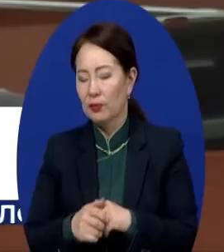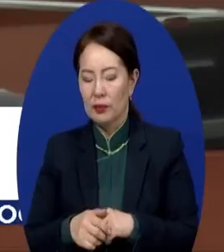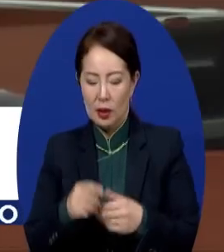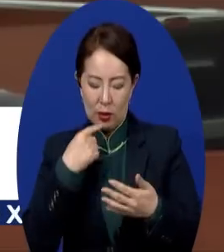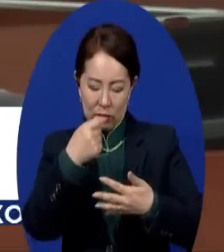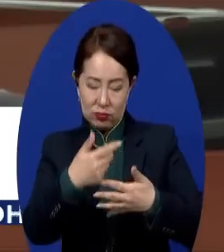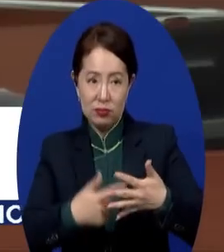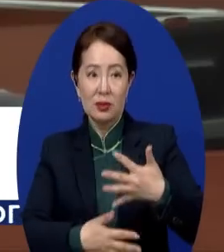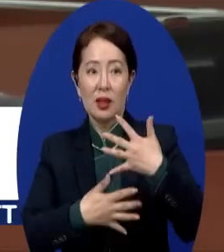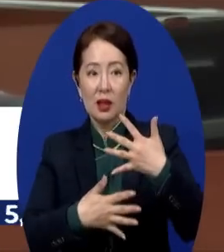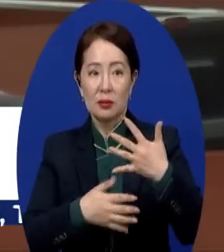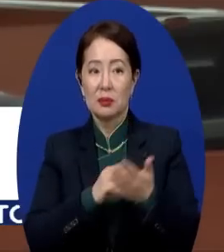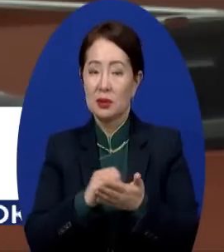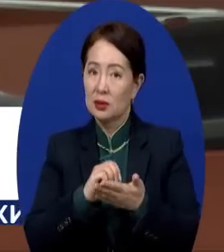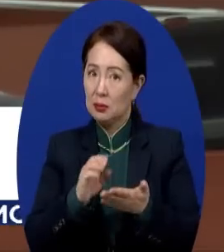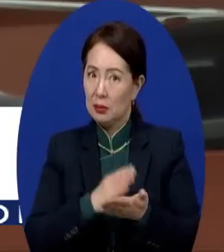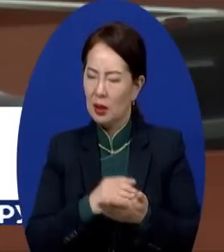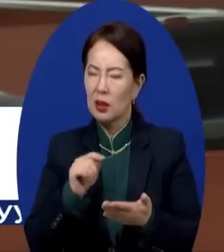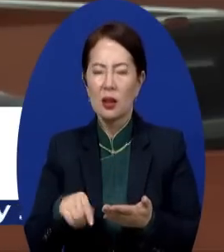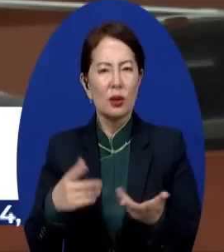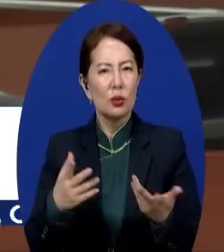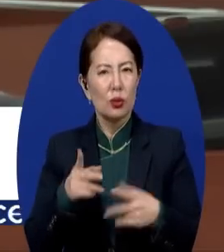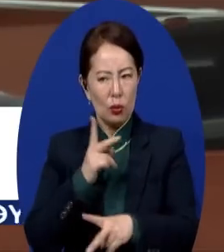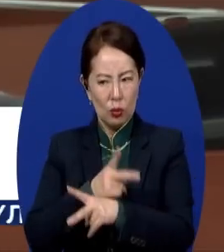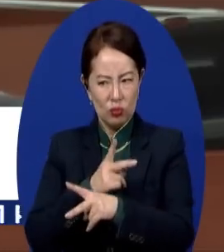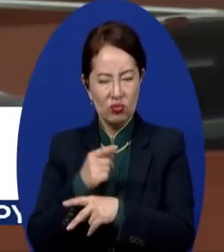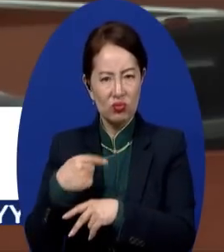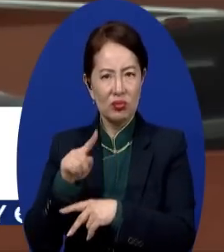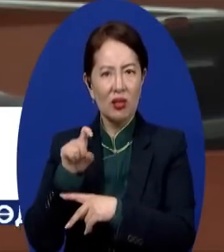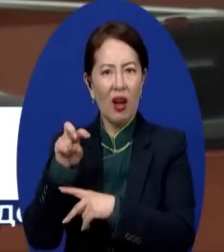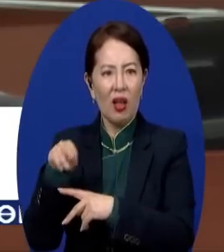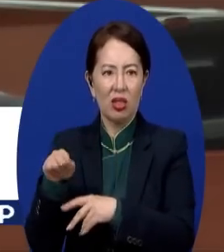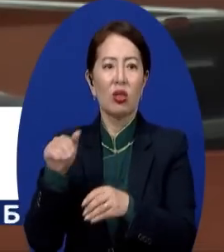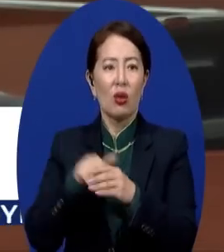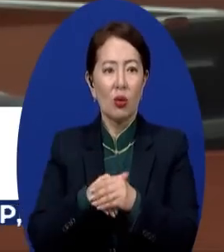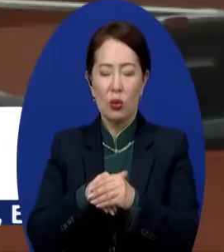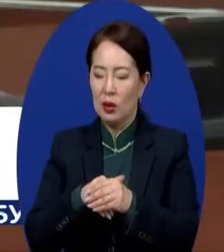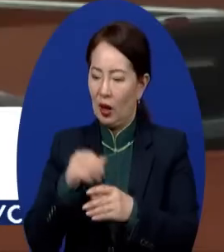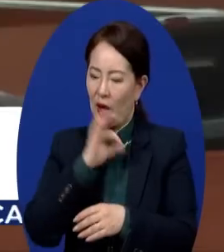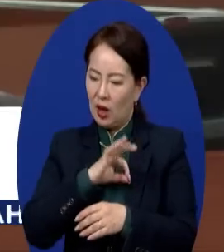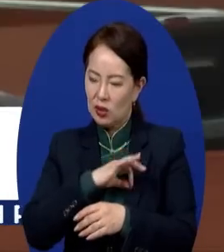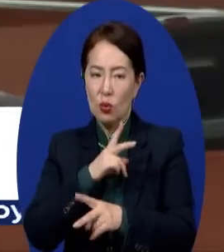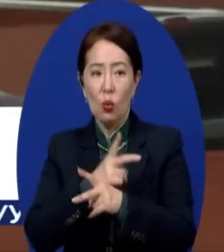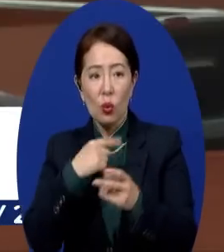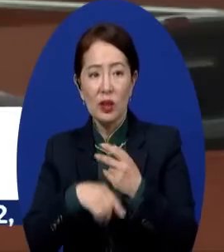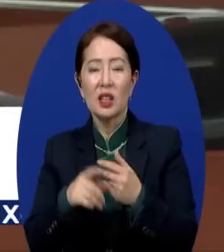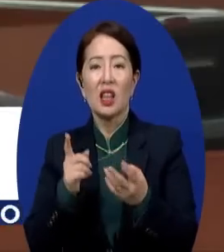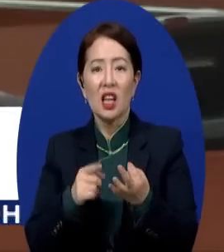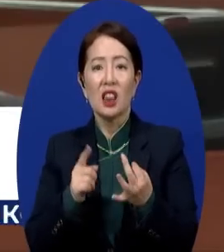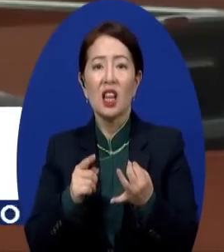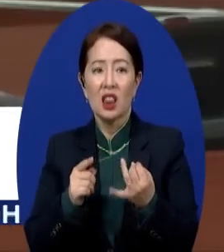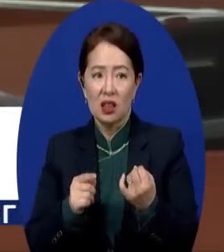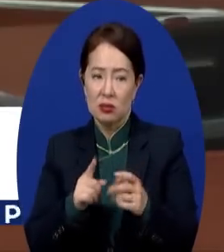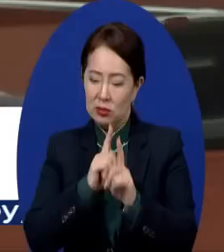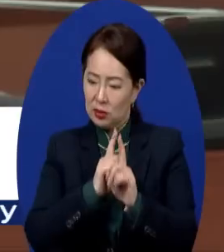та. Энэ 10-т нь байгаа энийгаа бол хуулийнхын заалтын тавиад, хуулийнхаа ашигт нутгийн тухай хуулийн эдийн дагуу орон